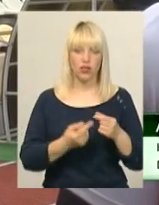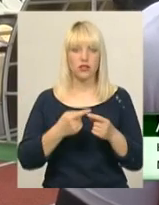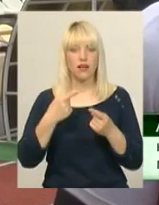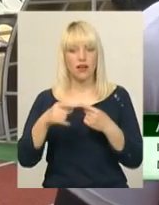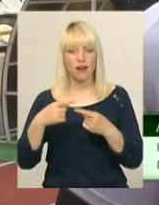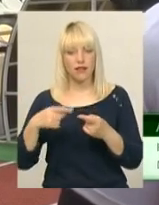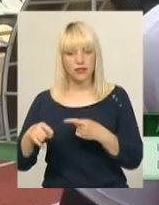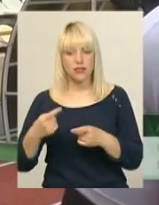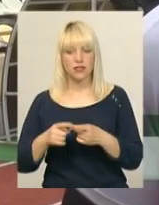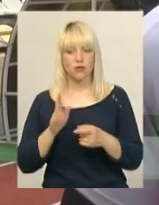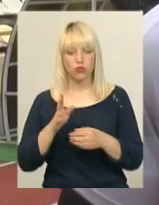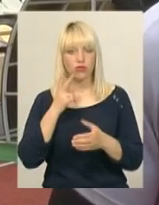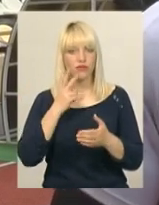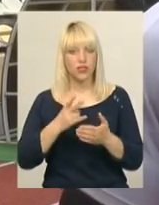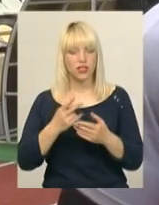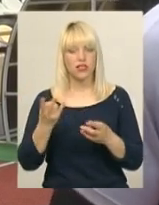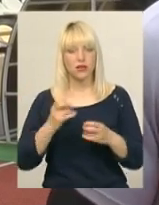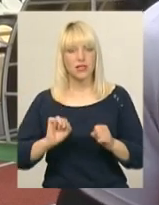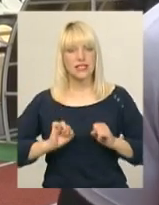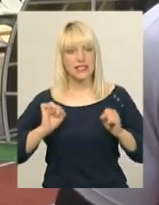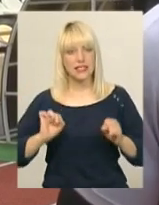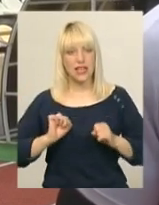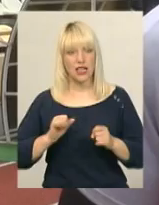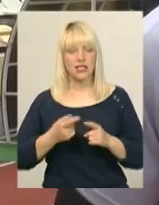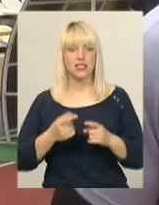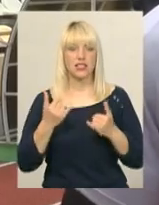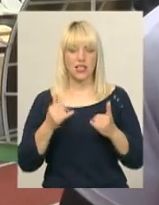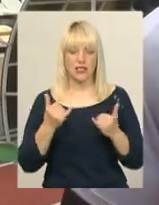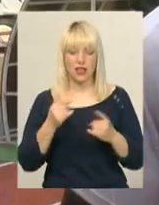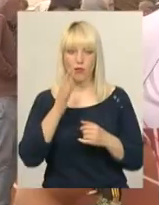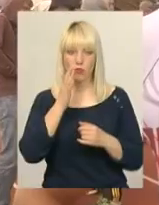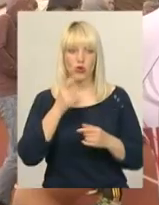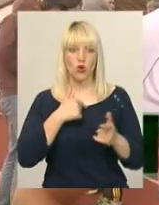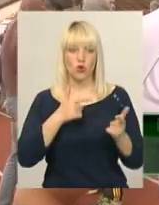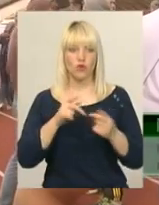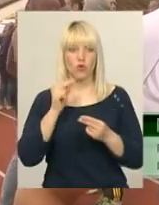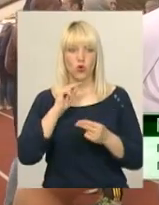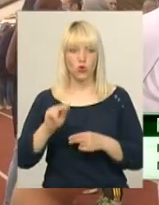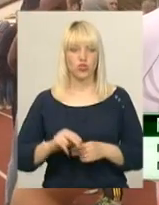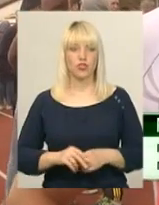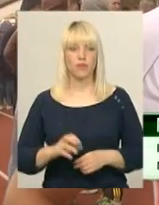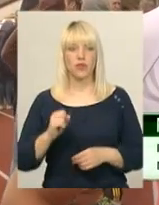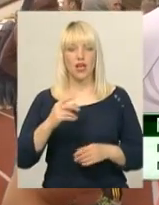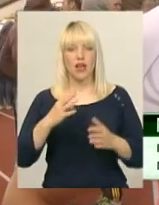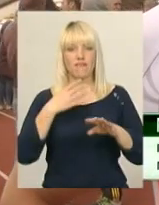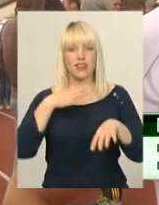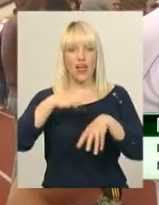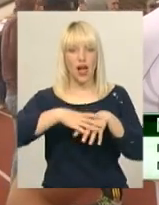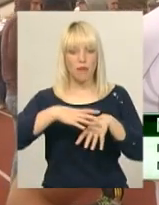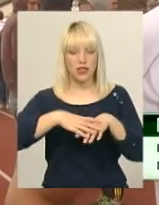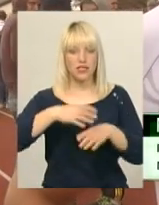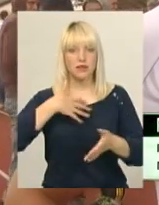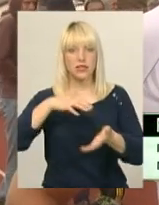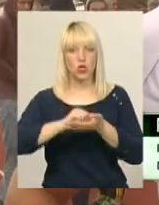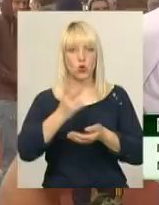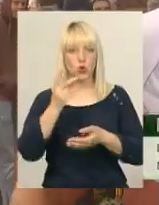треба старатися якомога більше. При тому, що на даний момент ми готові краще за них. Ми ще стурніруємо таблиці на другому місці, але ще